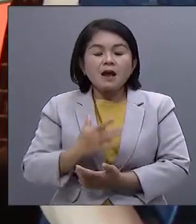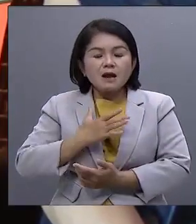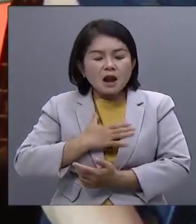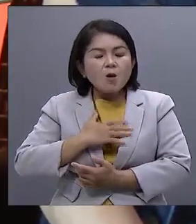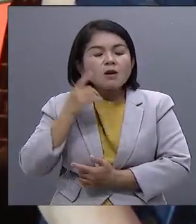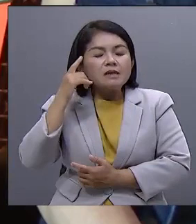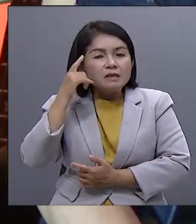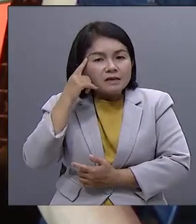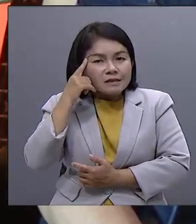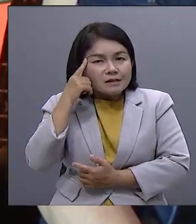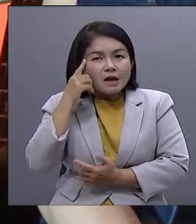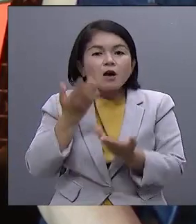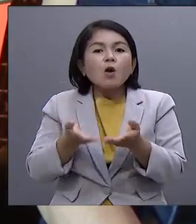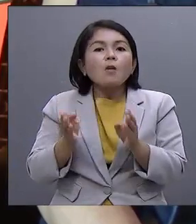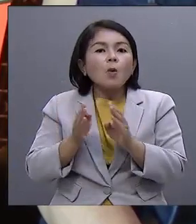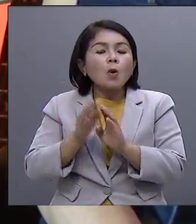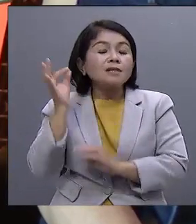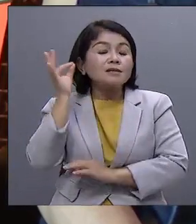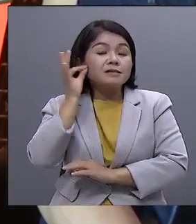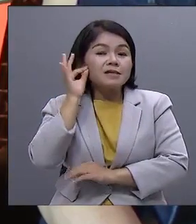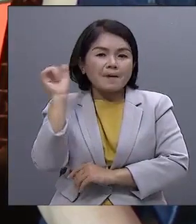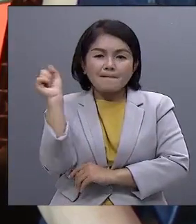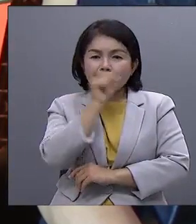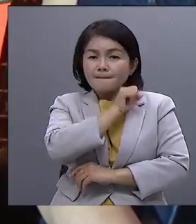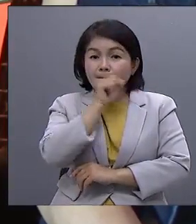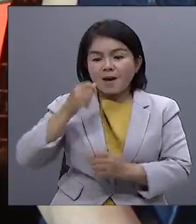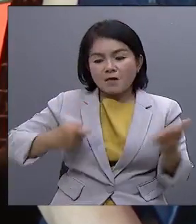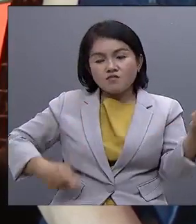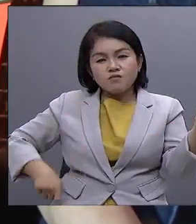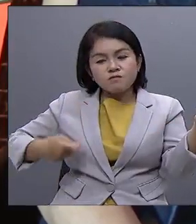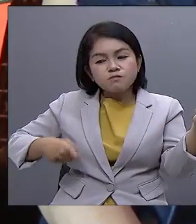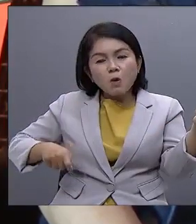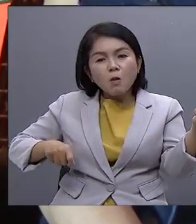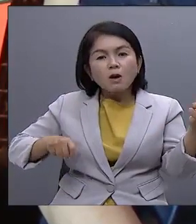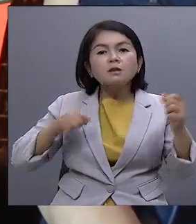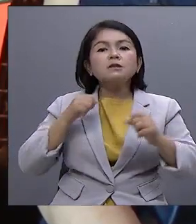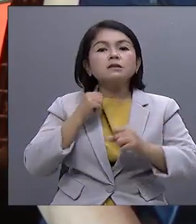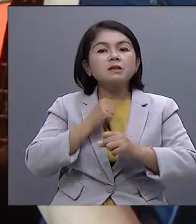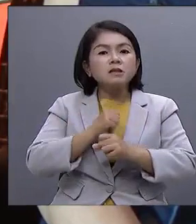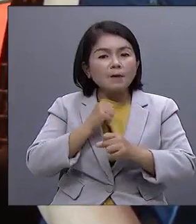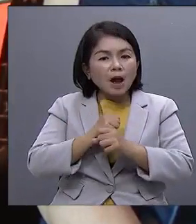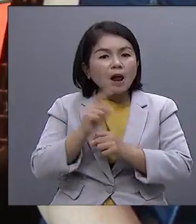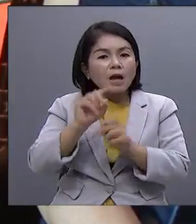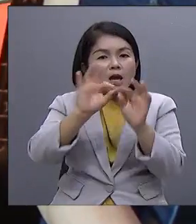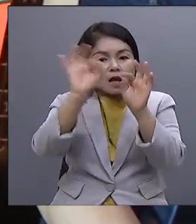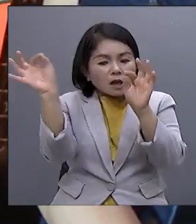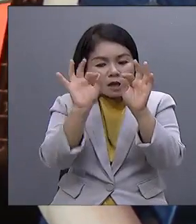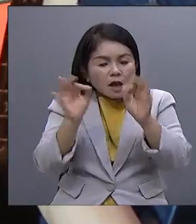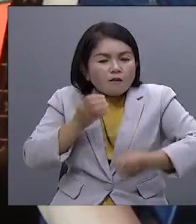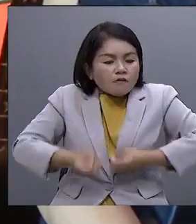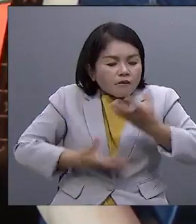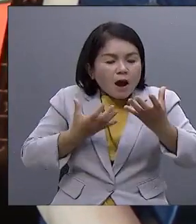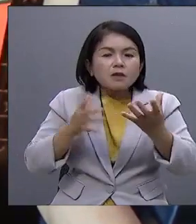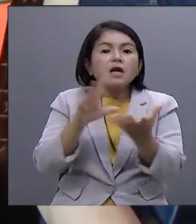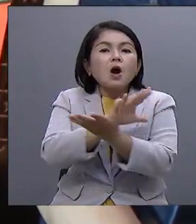นครอบครัวคนดนตรีที่ทำงานสะท้อนสังคมด้วยบทเพล